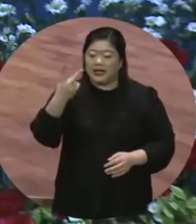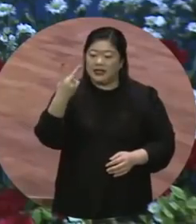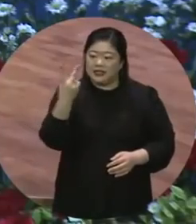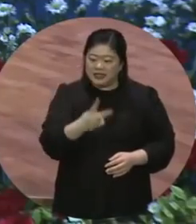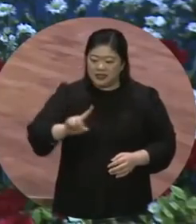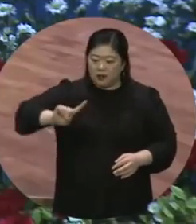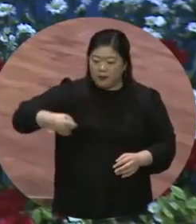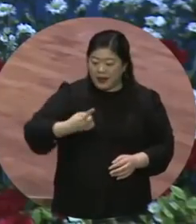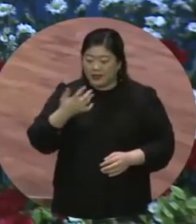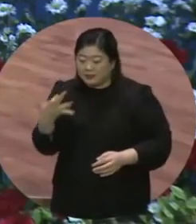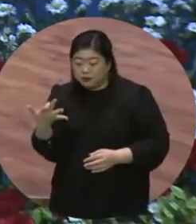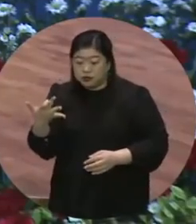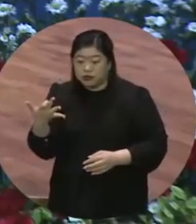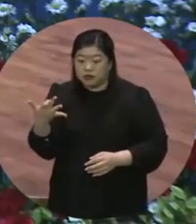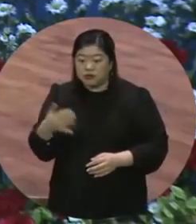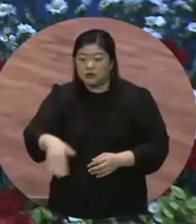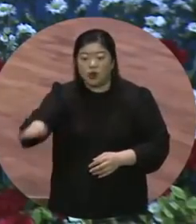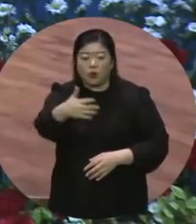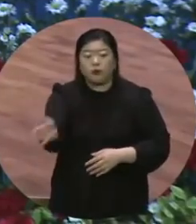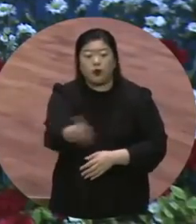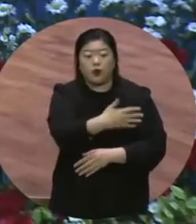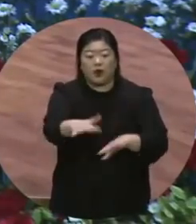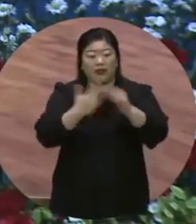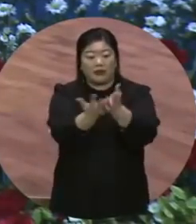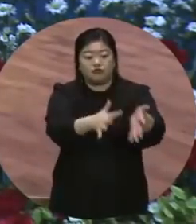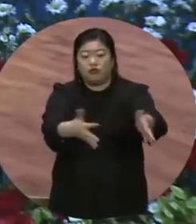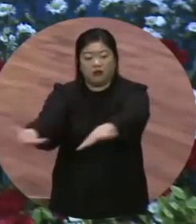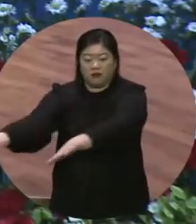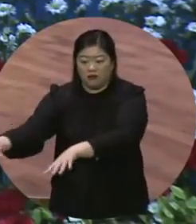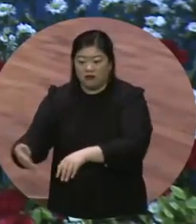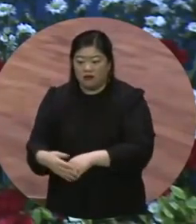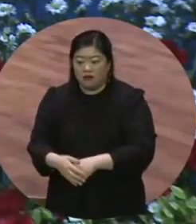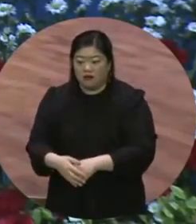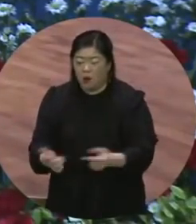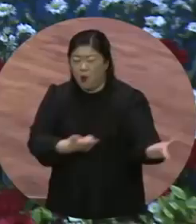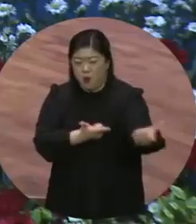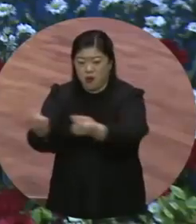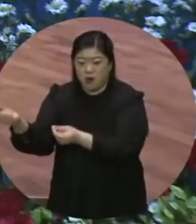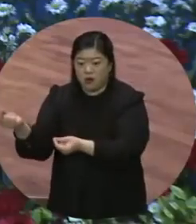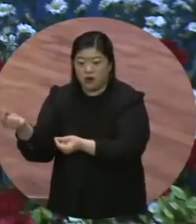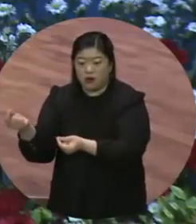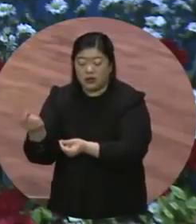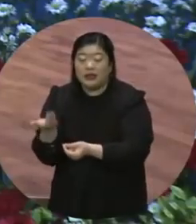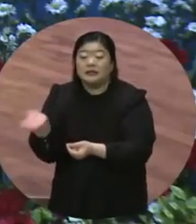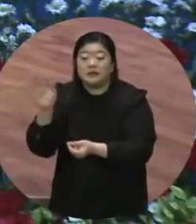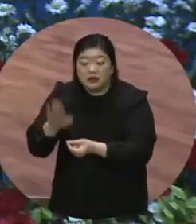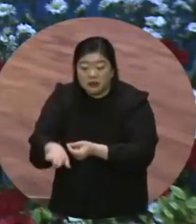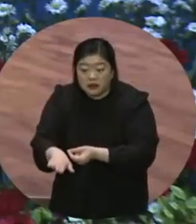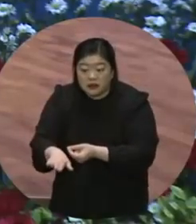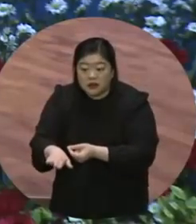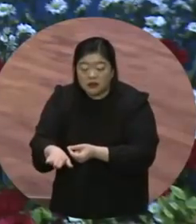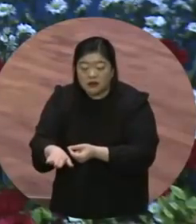매주를 초상납니다. 매주 장례 예배드립니다. 지금 매주일